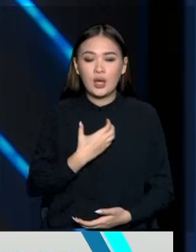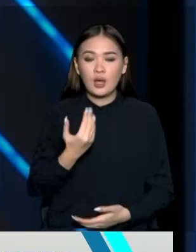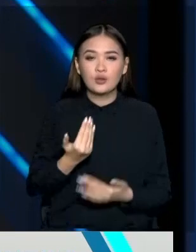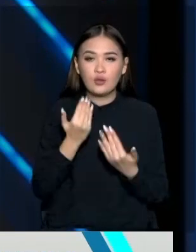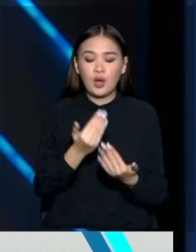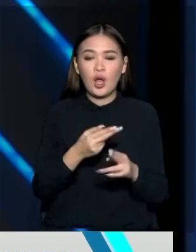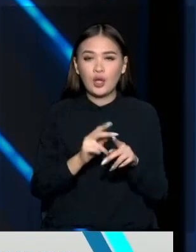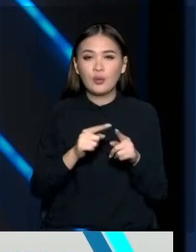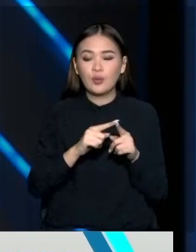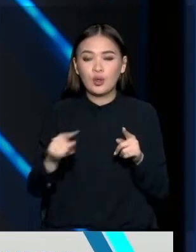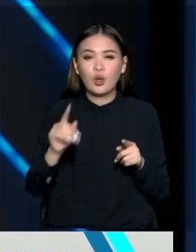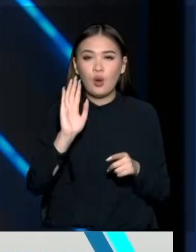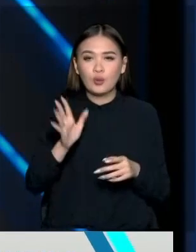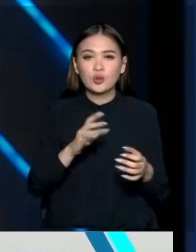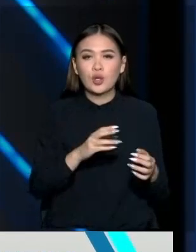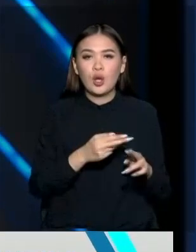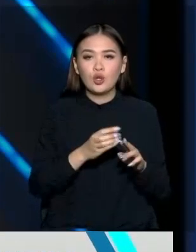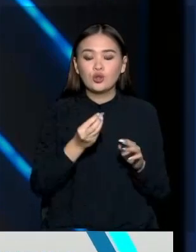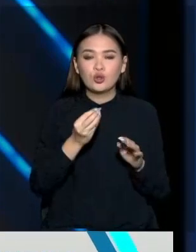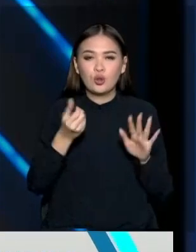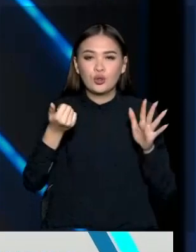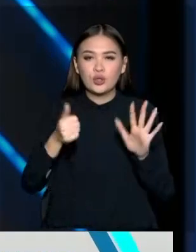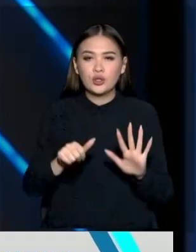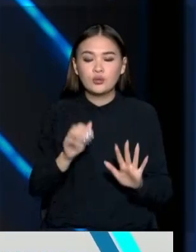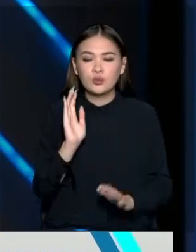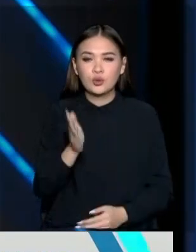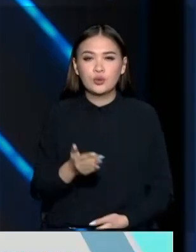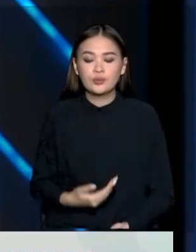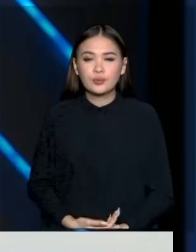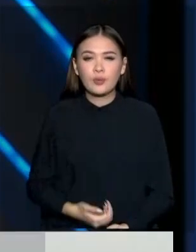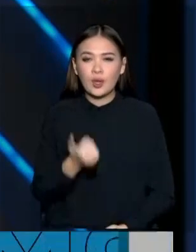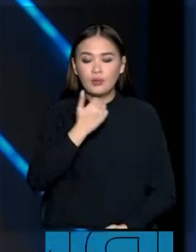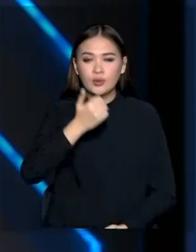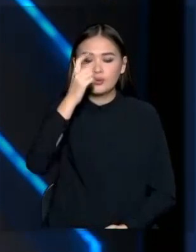период будут пройдем еще на полгода бахат Спасибо вам за информацию а мы